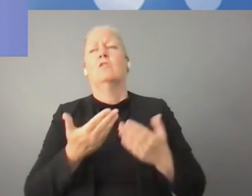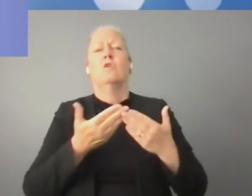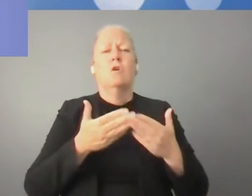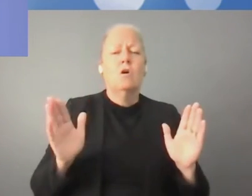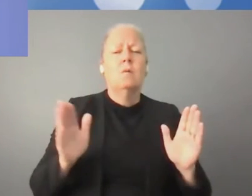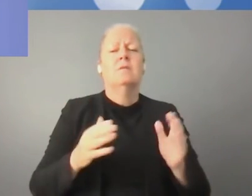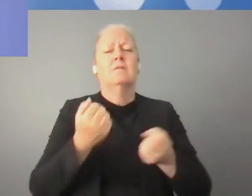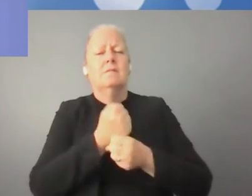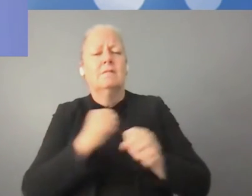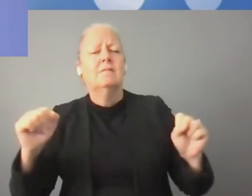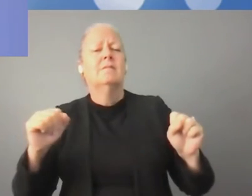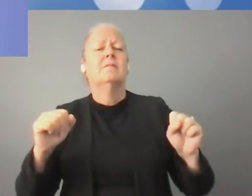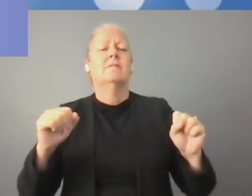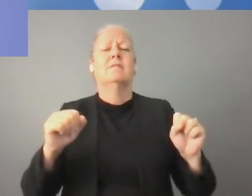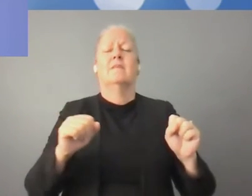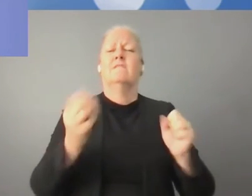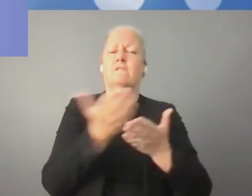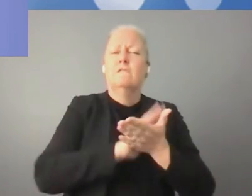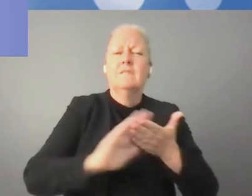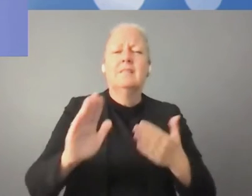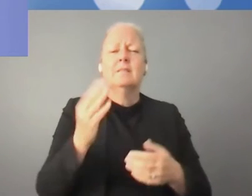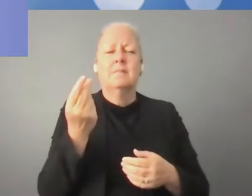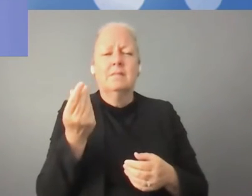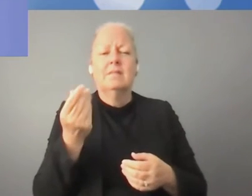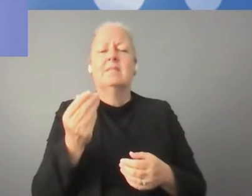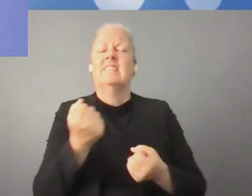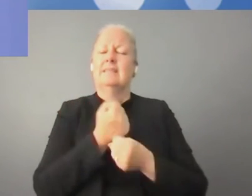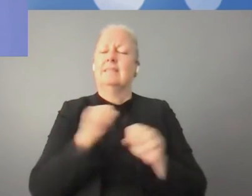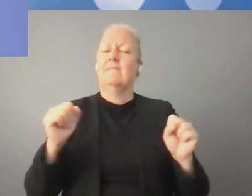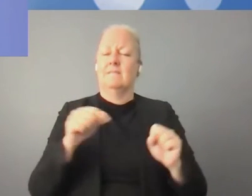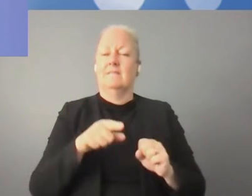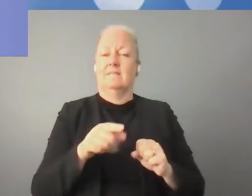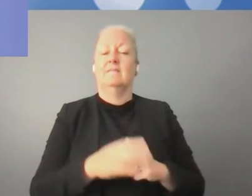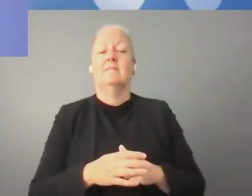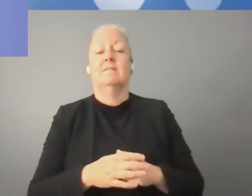который замыкает. И я знаю, о чем я говорю.